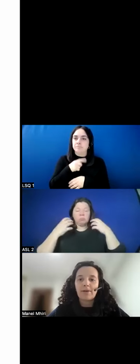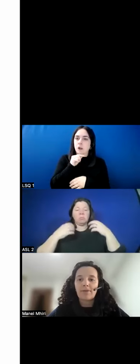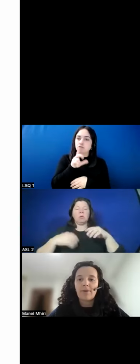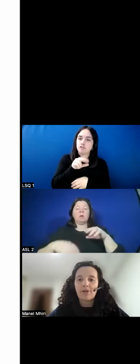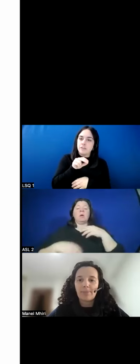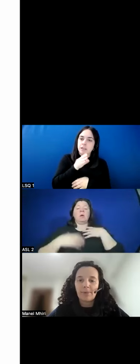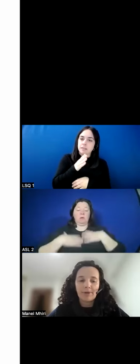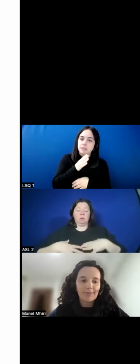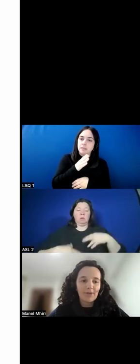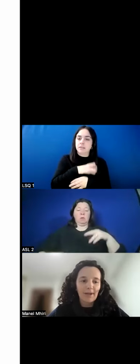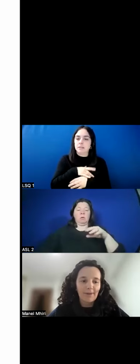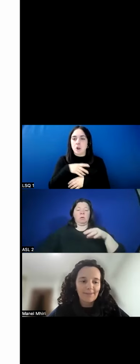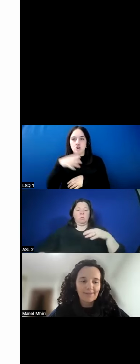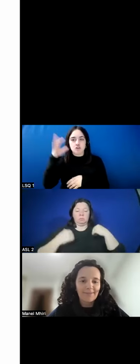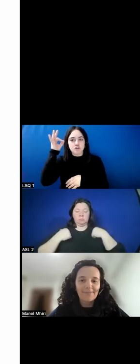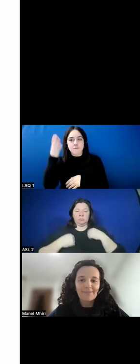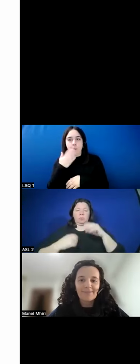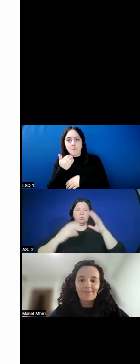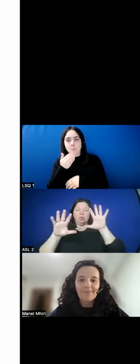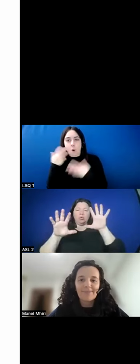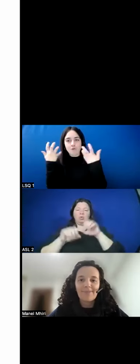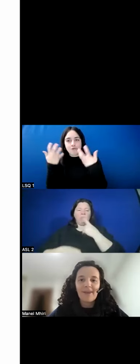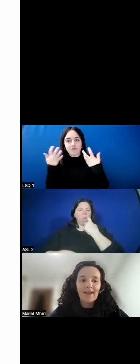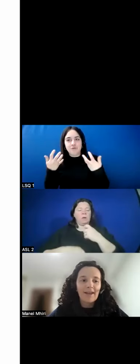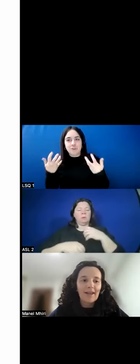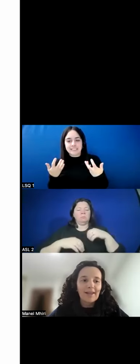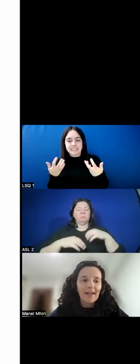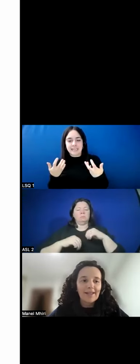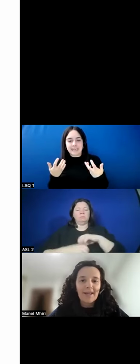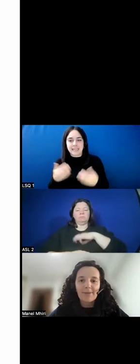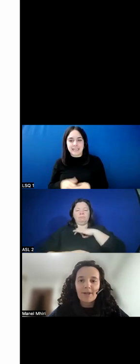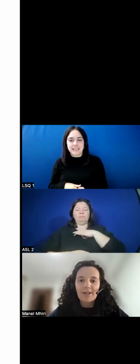euh, avec des boucles et j'ai un poncho aujourd'hui.